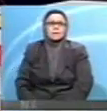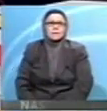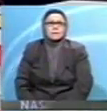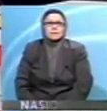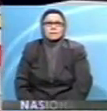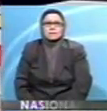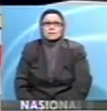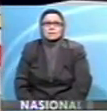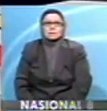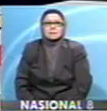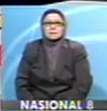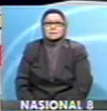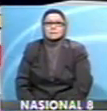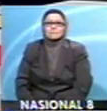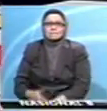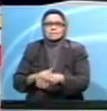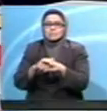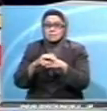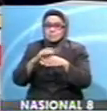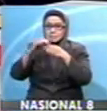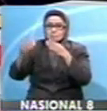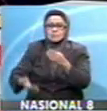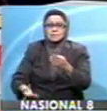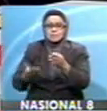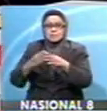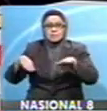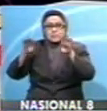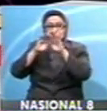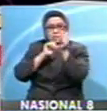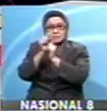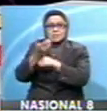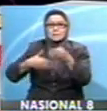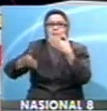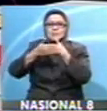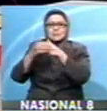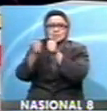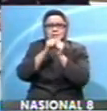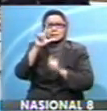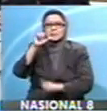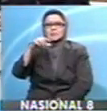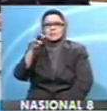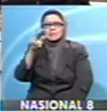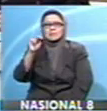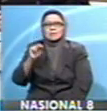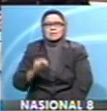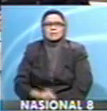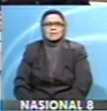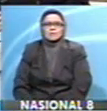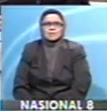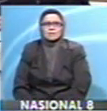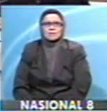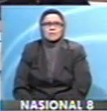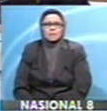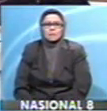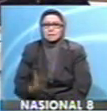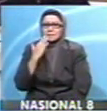ini sekian perkembangan suka untuk malam ini kembali semula bersama dengan lokman dan shikin silakan